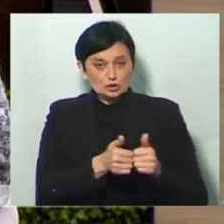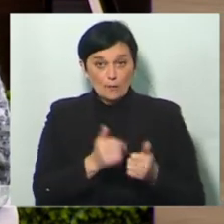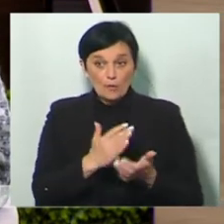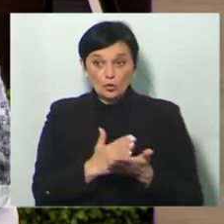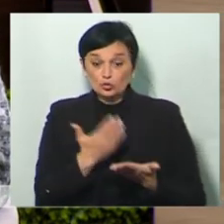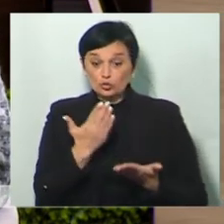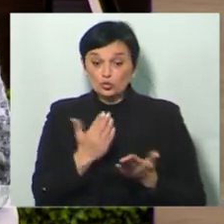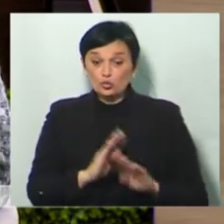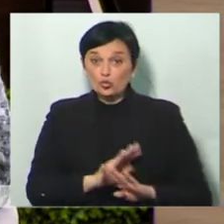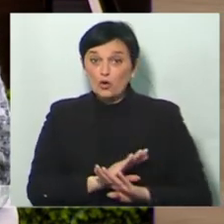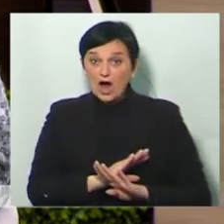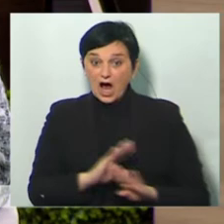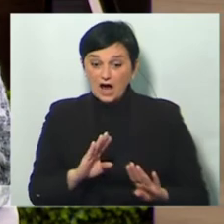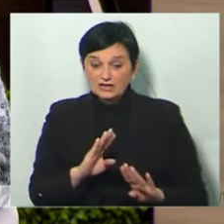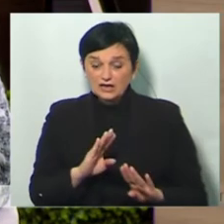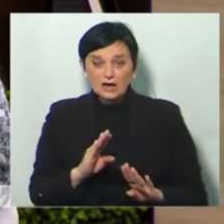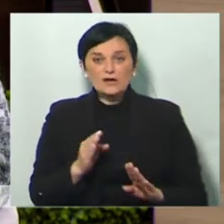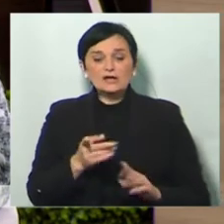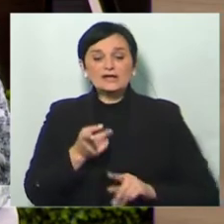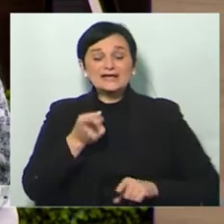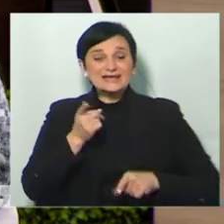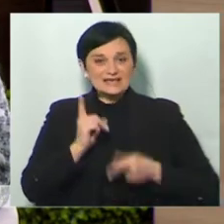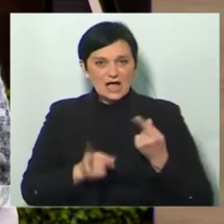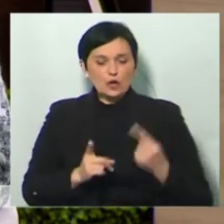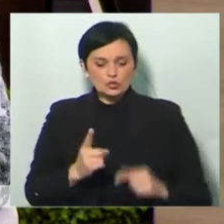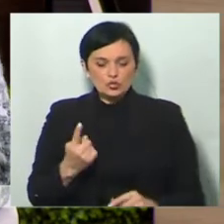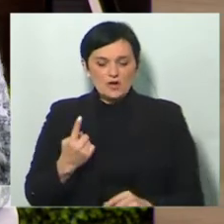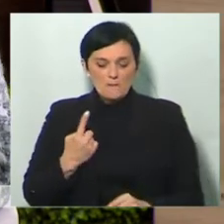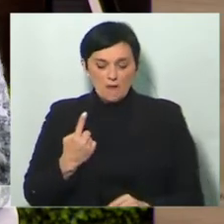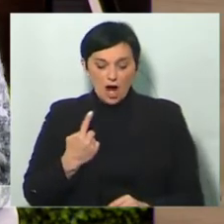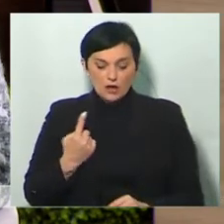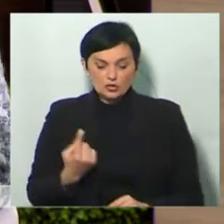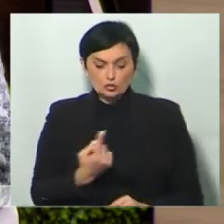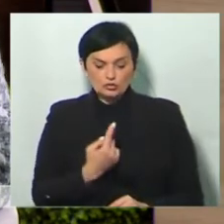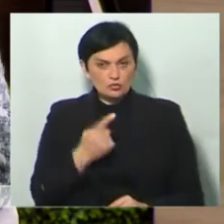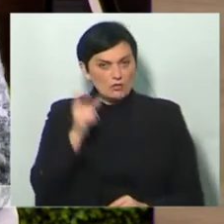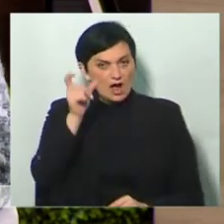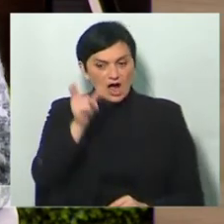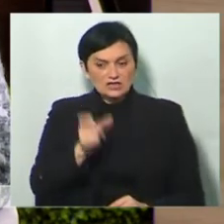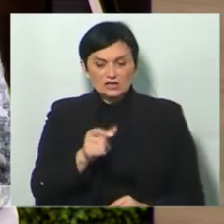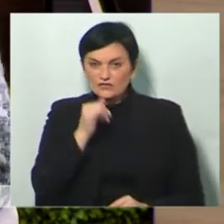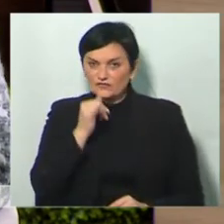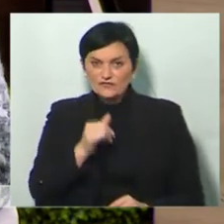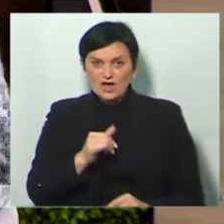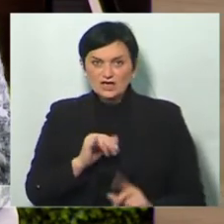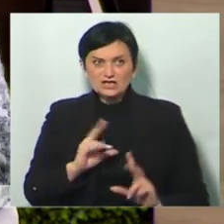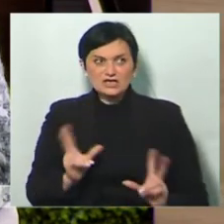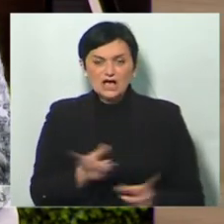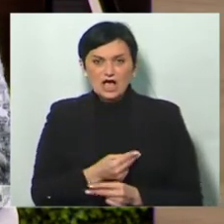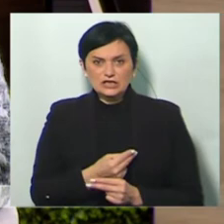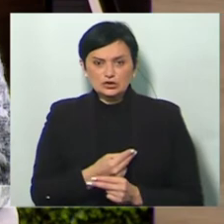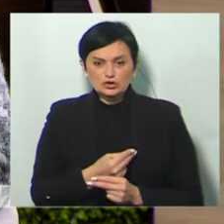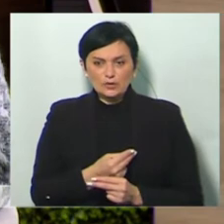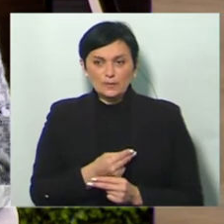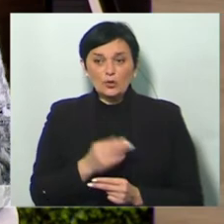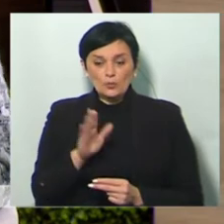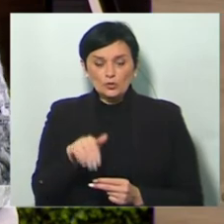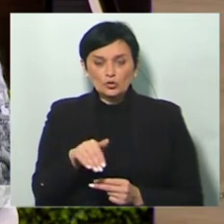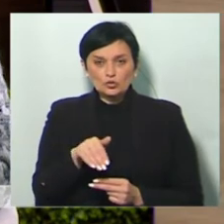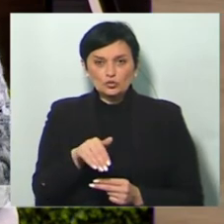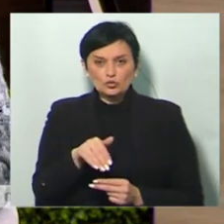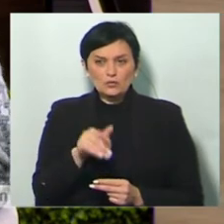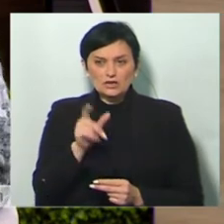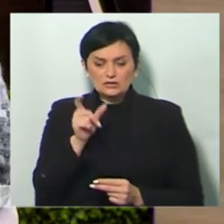არა და რეალური მარტოობა, მაშინ ადამიანი ვერ გადარჩება. Მითუმეტეს ადამიანი